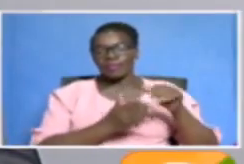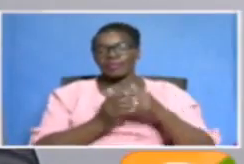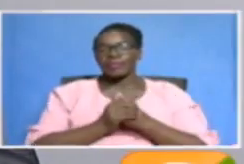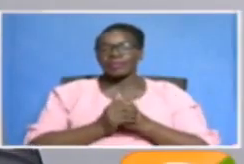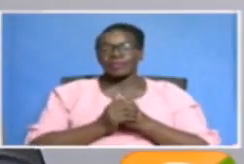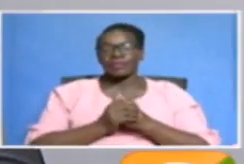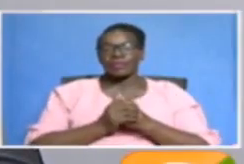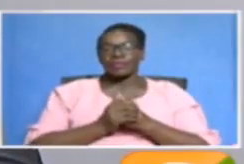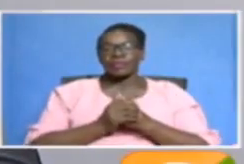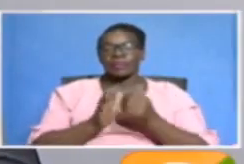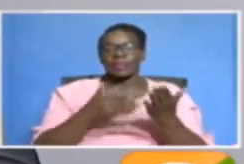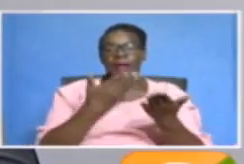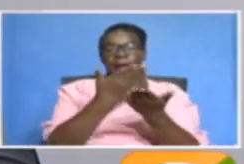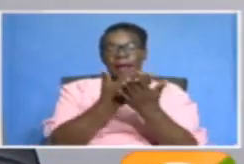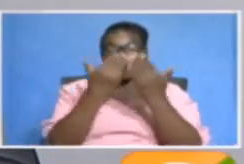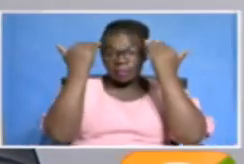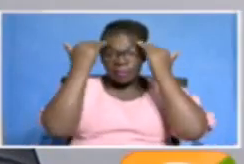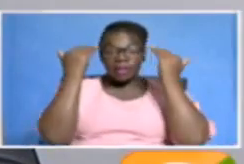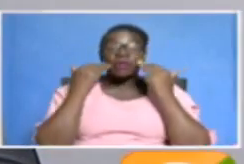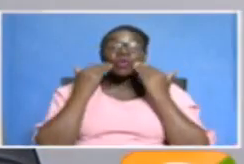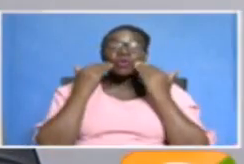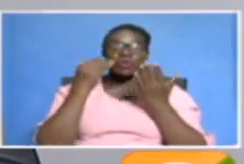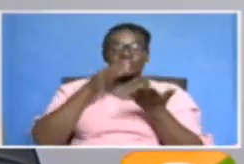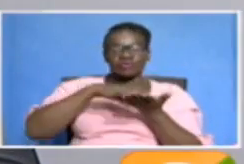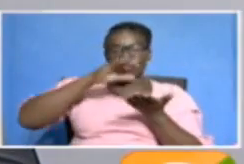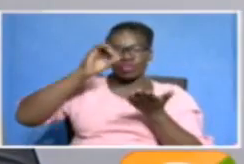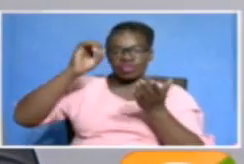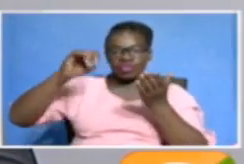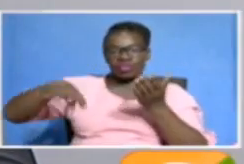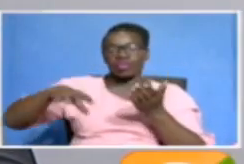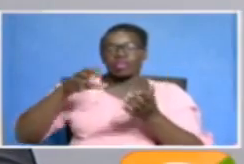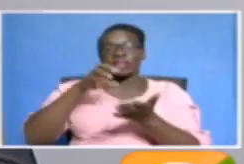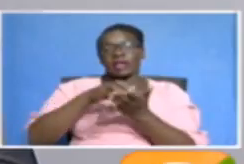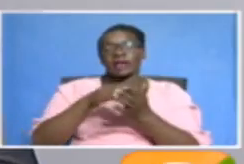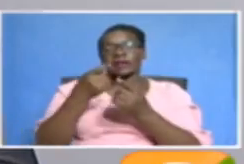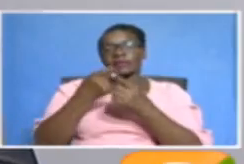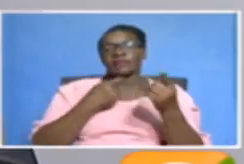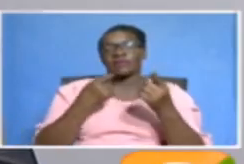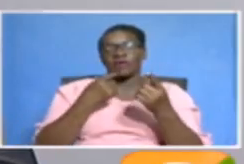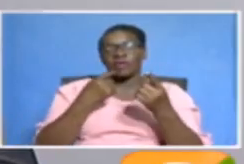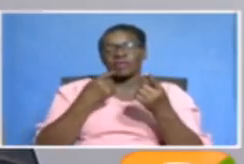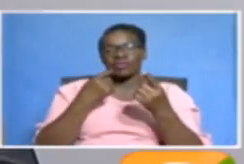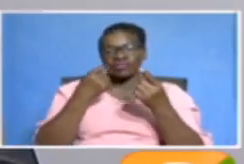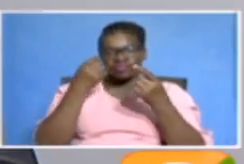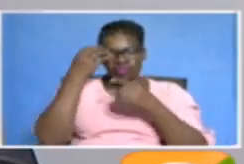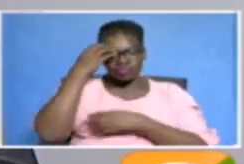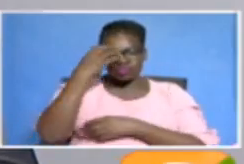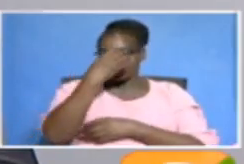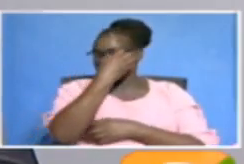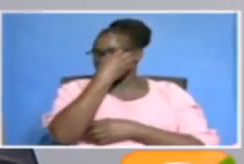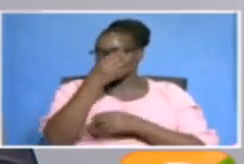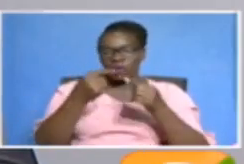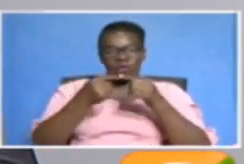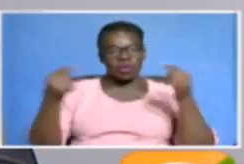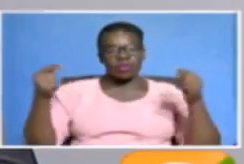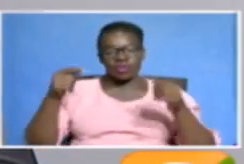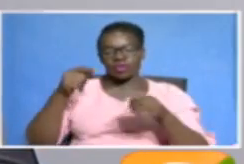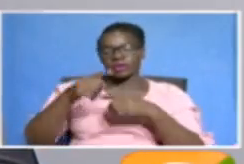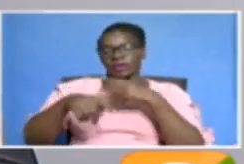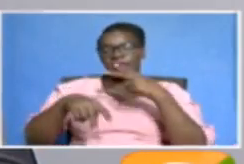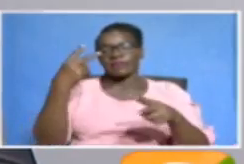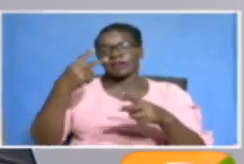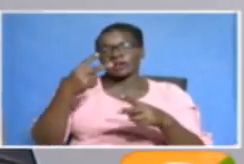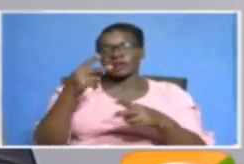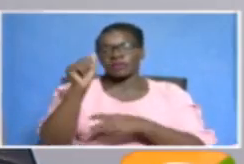Mahakama ya rufaa imetupilia mbali kesi iliyowasilishwa na mbunge wa zamani wa Gichugu Martha Karua ya kupinga kuchaguliwa kwa gavana wa Kirinyaga